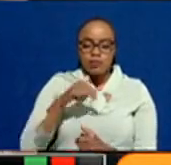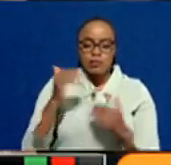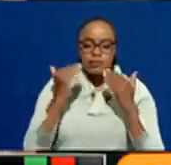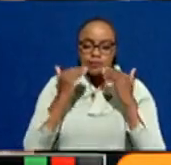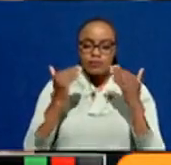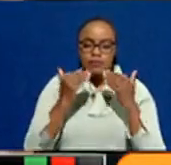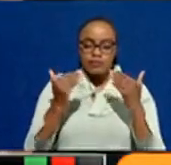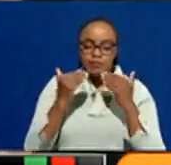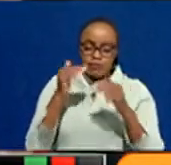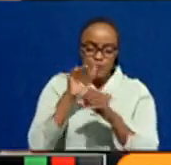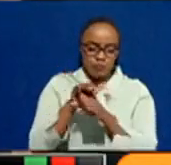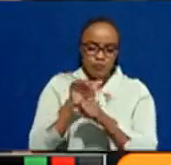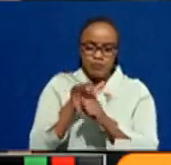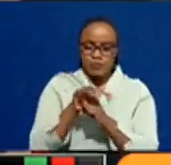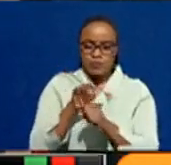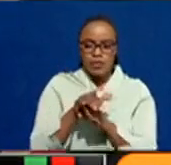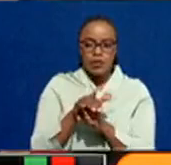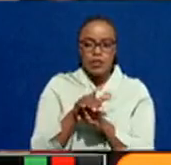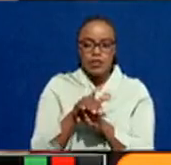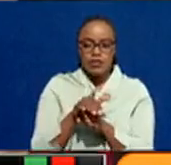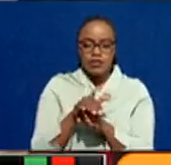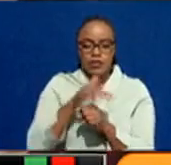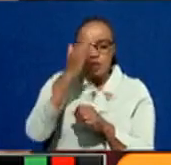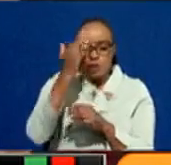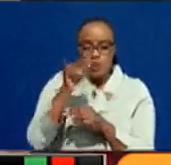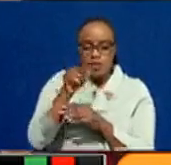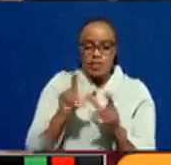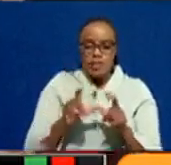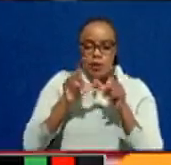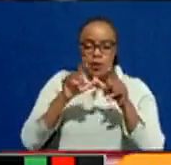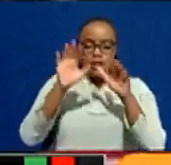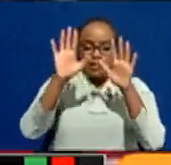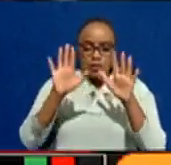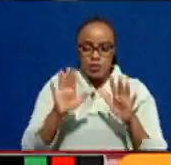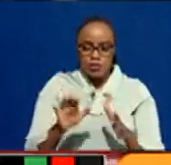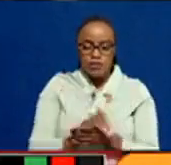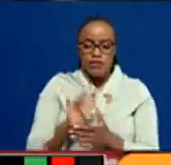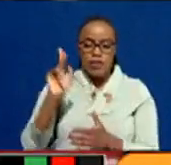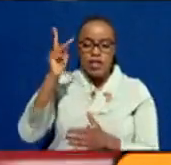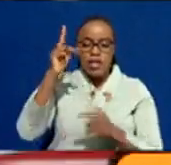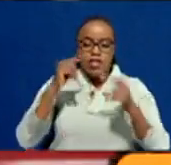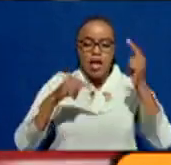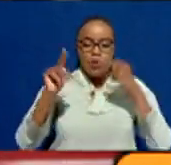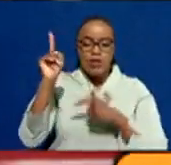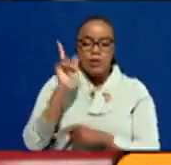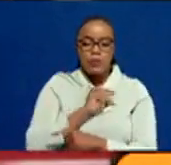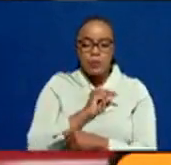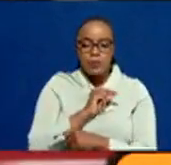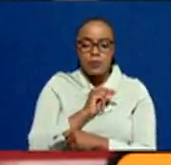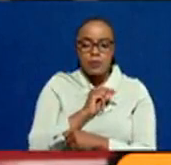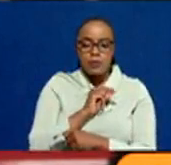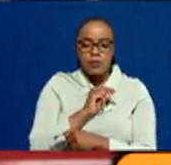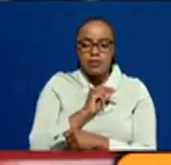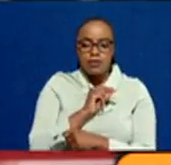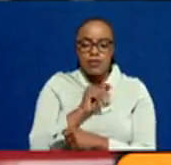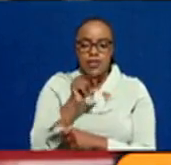Tunawashukuru sana sana sana kwa zawadi hiyo muhimu. Kenya imeshinda